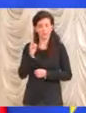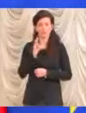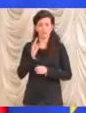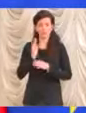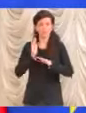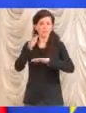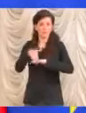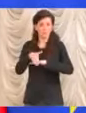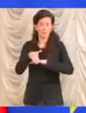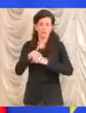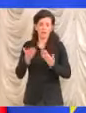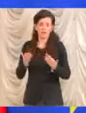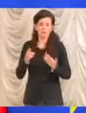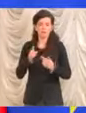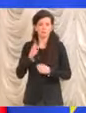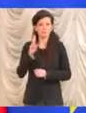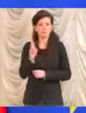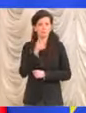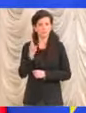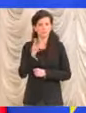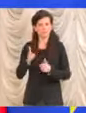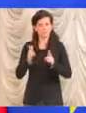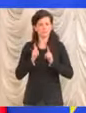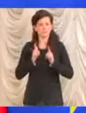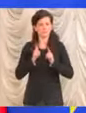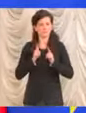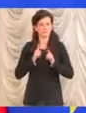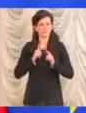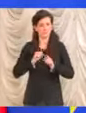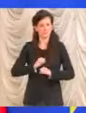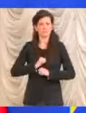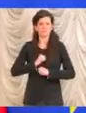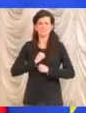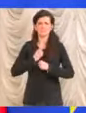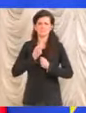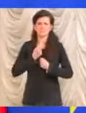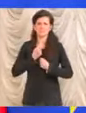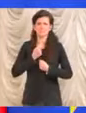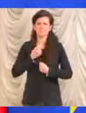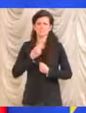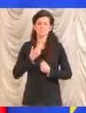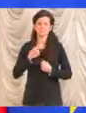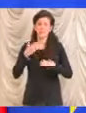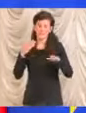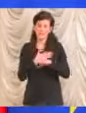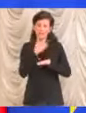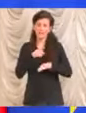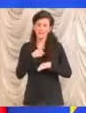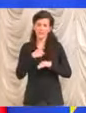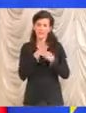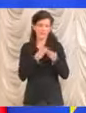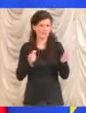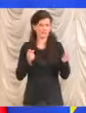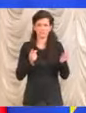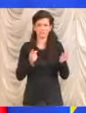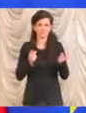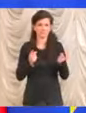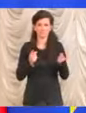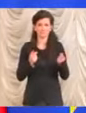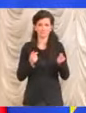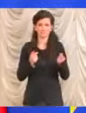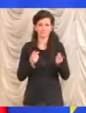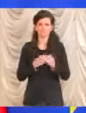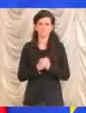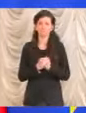che ci addolora particolarmente una ferita che mai potremmo sanare ecco allora non siamo nella condizione